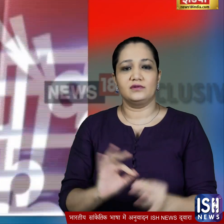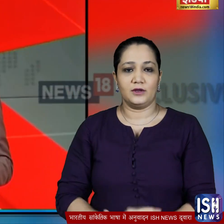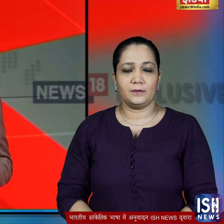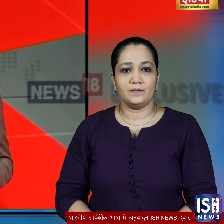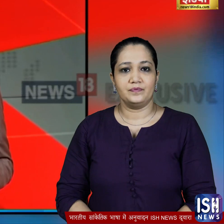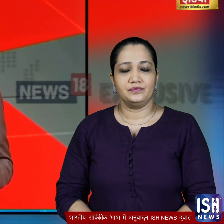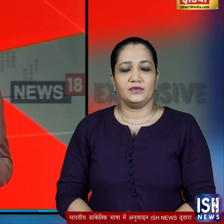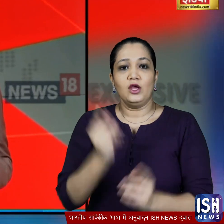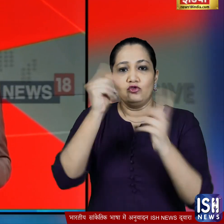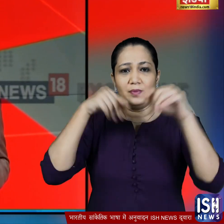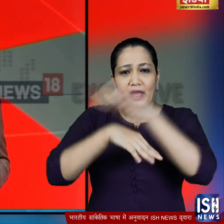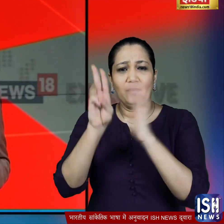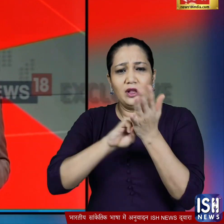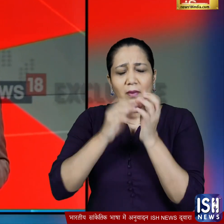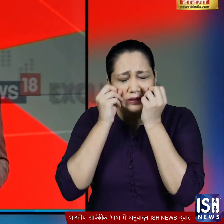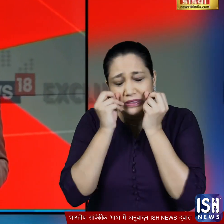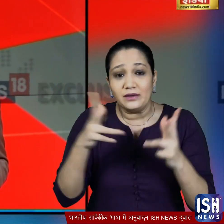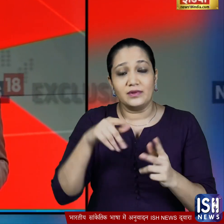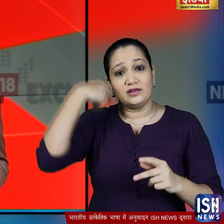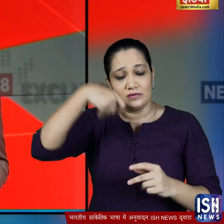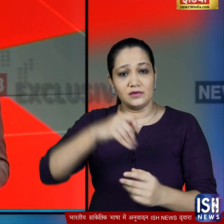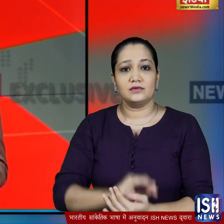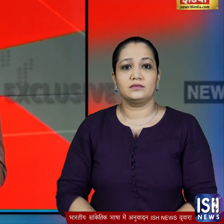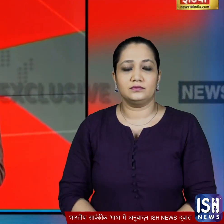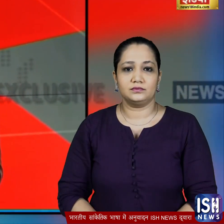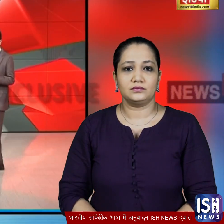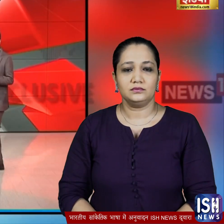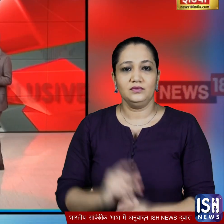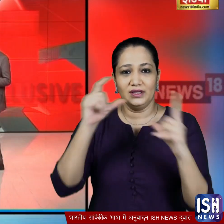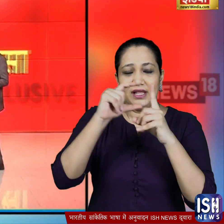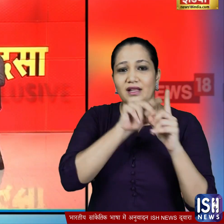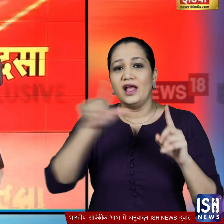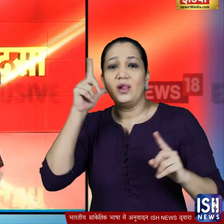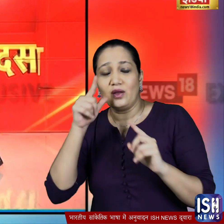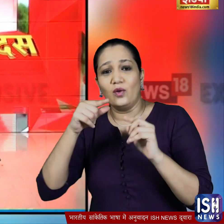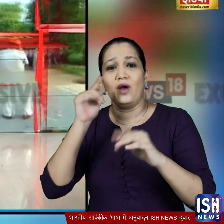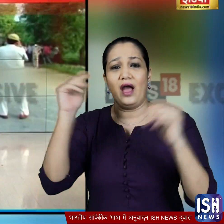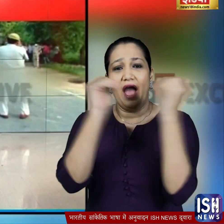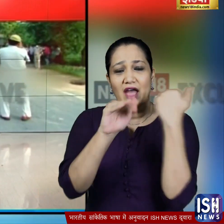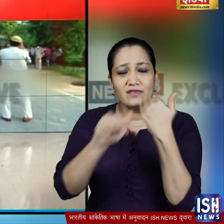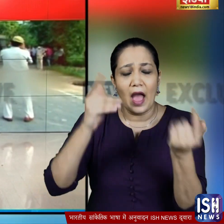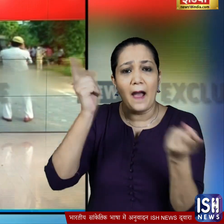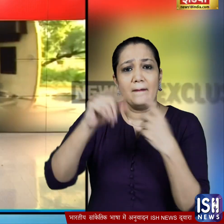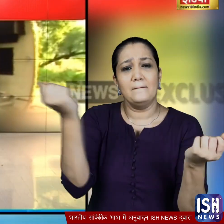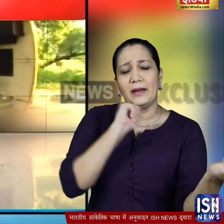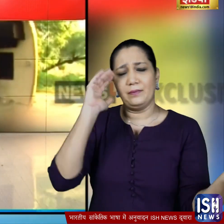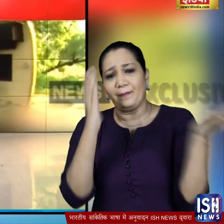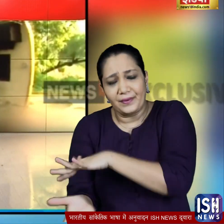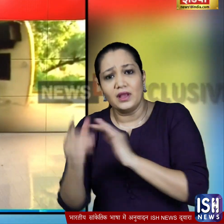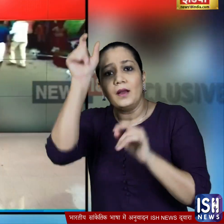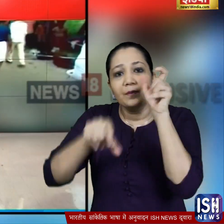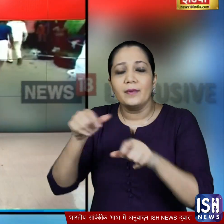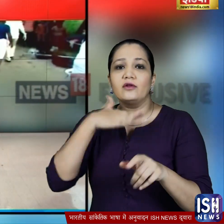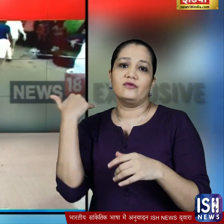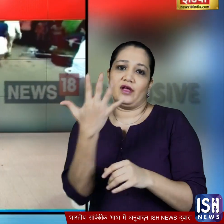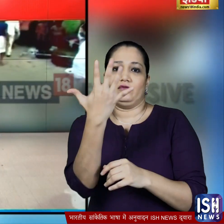उत्तर प्रदेश के मुरादाबाद से रोंगटे खड़े कर देने वाली तस्वीरें सामने आई। वहां दिल्ली लखनऊ नेशनल हाईवे पर एक बस के पलट जाने से उसमें सवार